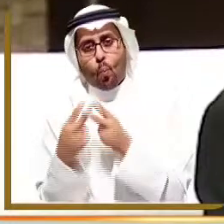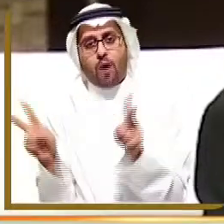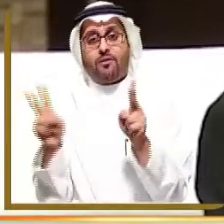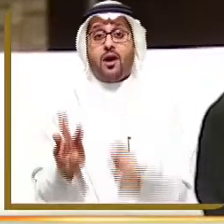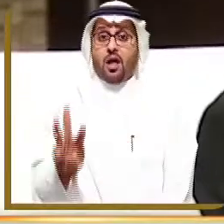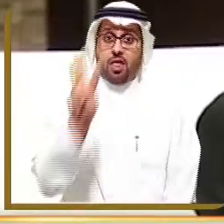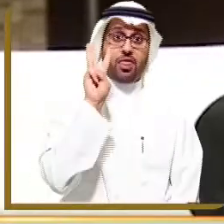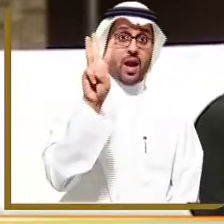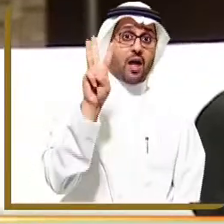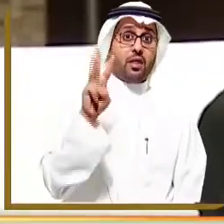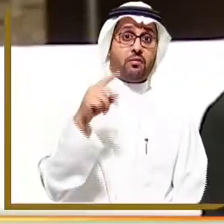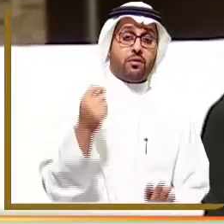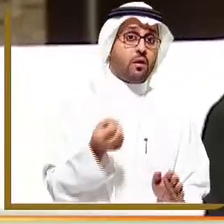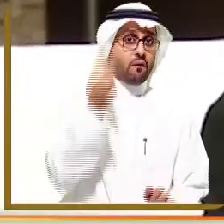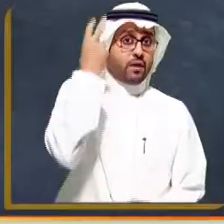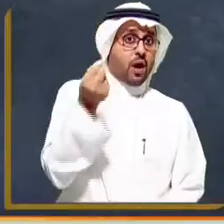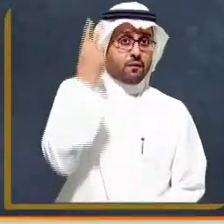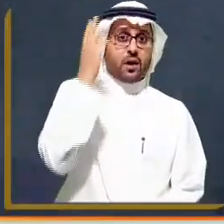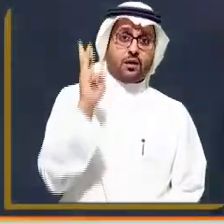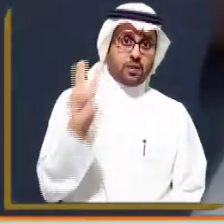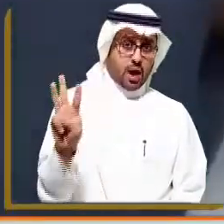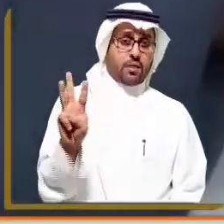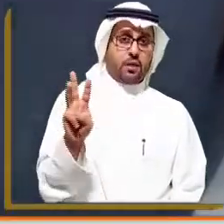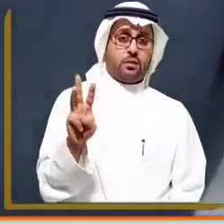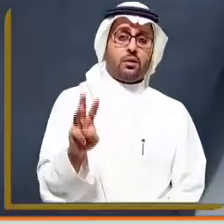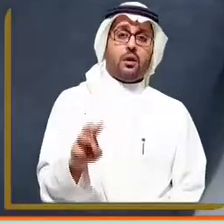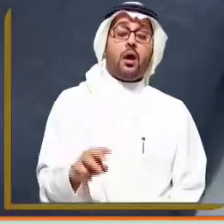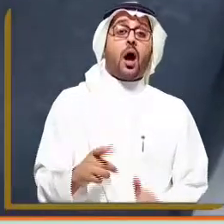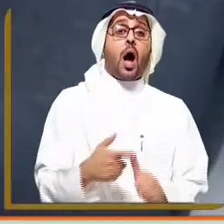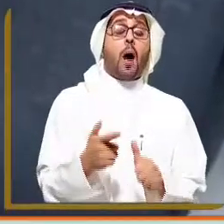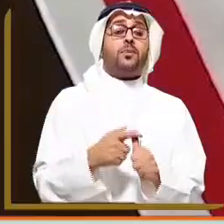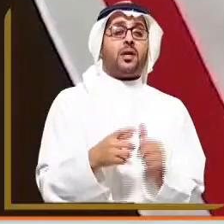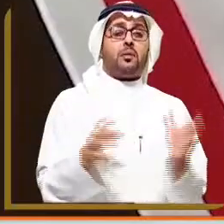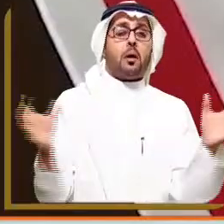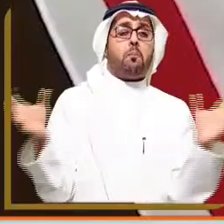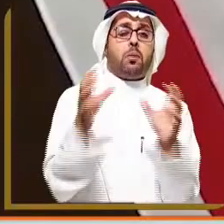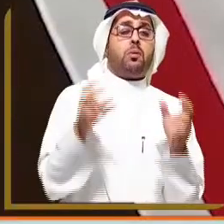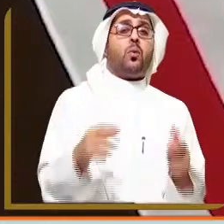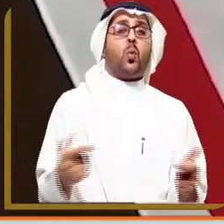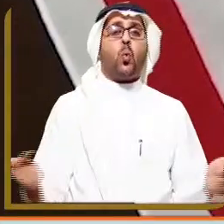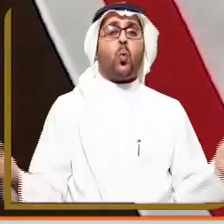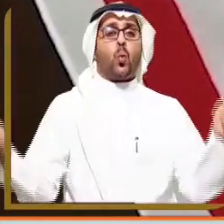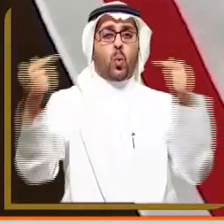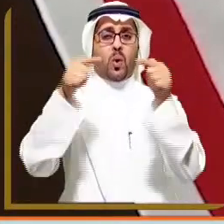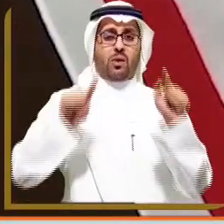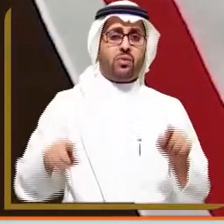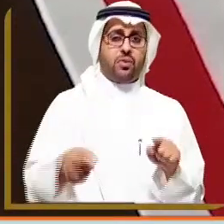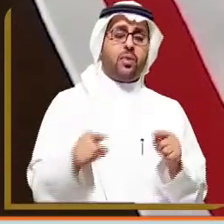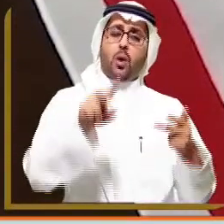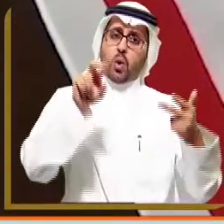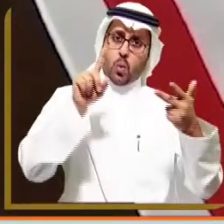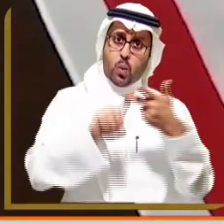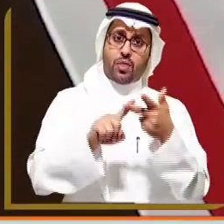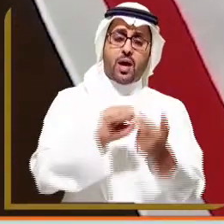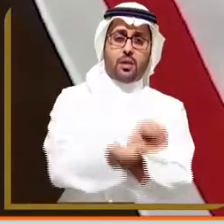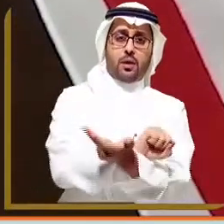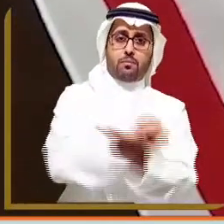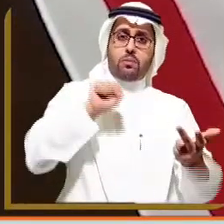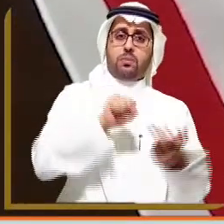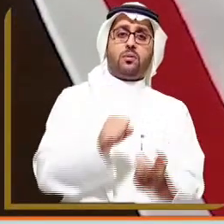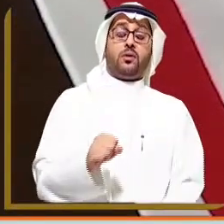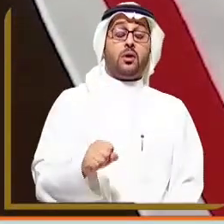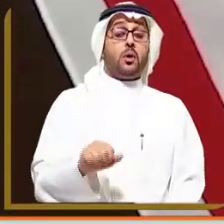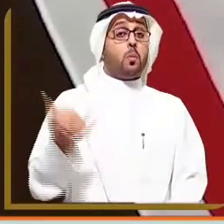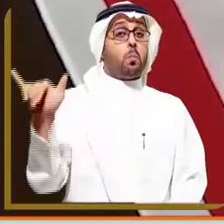3 اقتراحات طرحها الجانب الماليزي في الاجتماع، وهي فض التوتر وإيقاف العنف بحق المدنيين والإفراج الفوري